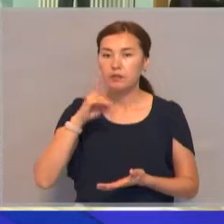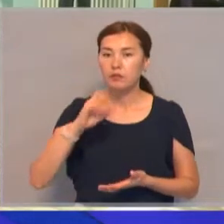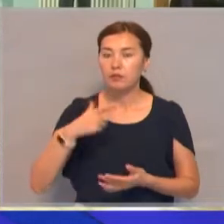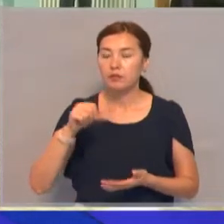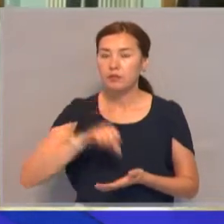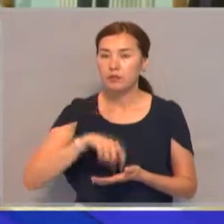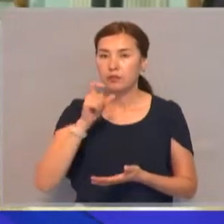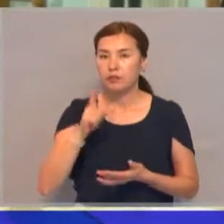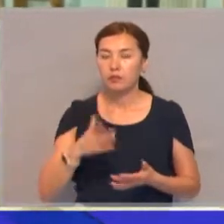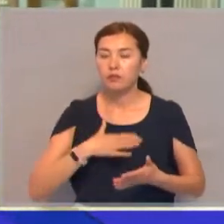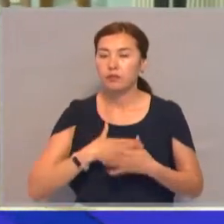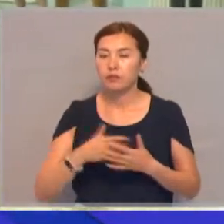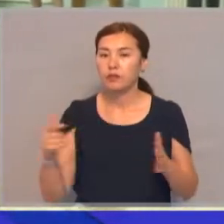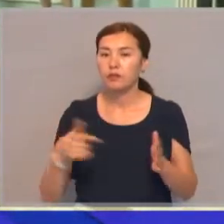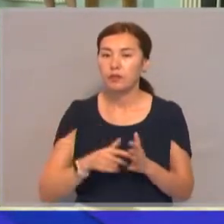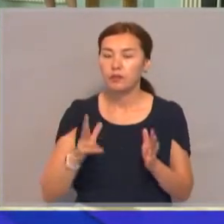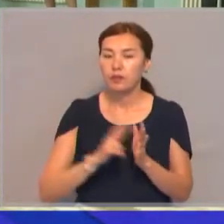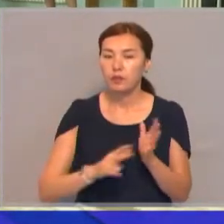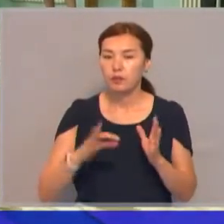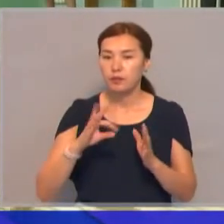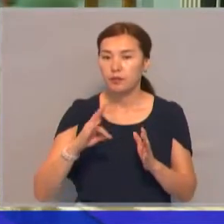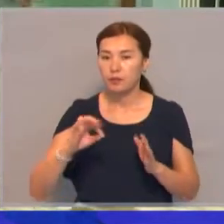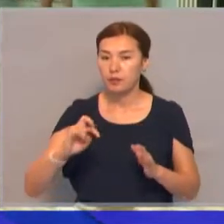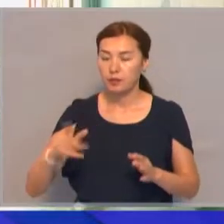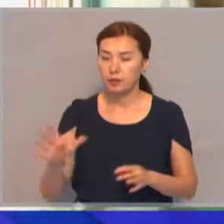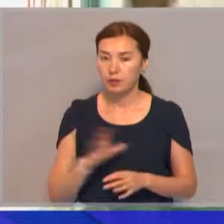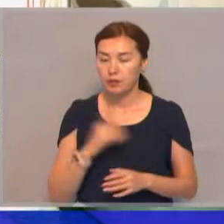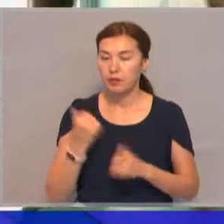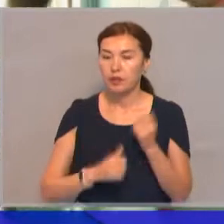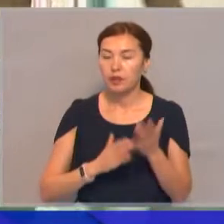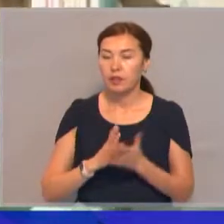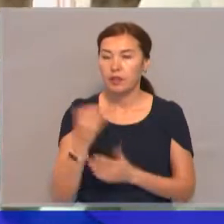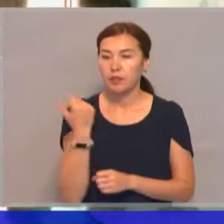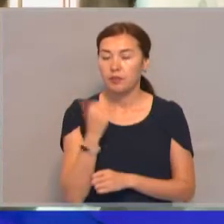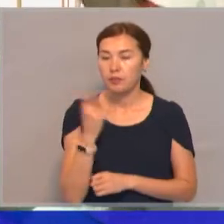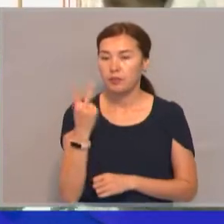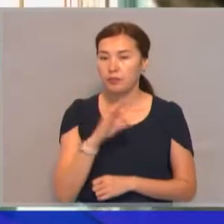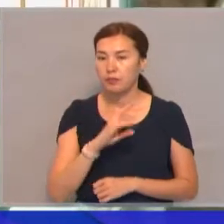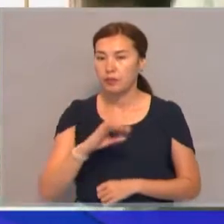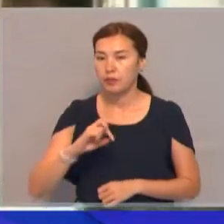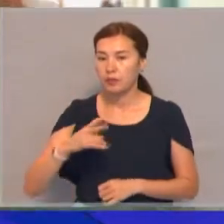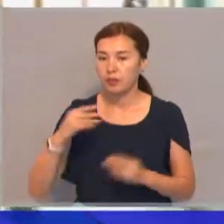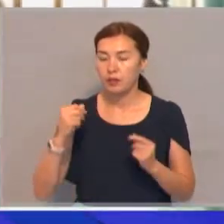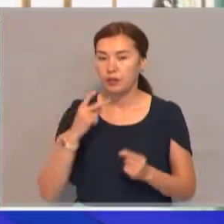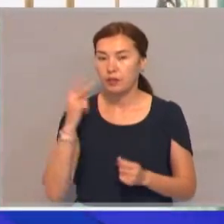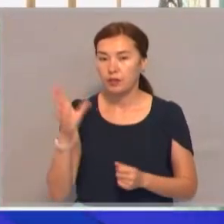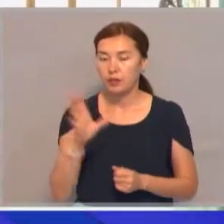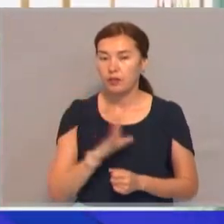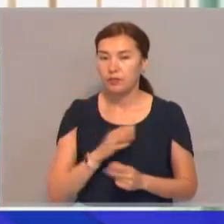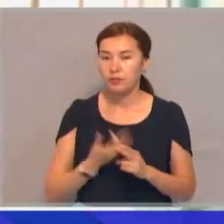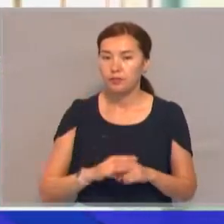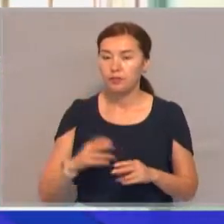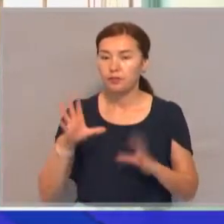жобасына қатысушыларды ынталандыру мақсатында 80 миллион теңге қаралған. Әр бақтың жеңімпаздарына 20 миллион теңге көлемінде қаражат